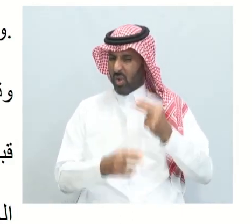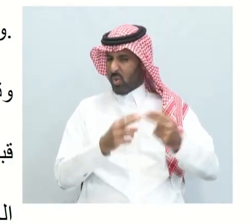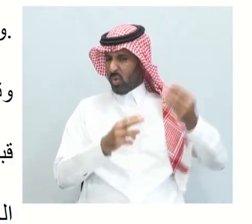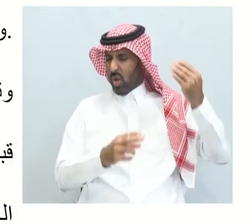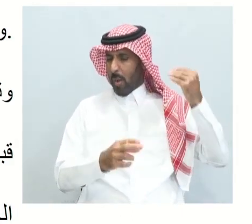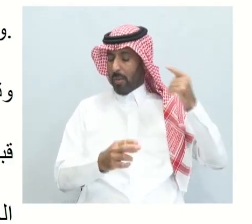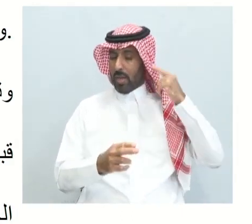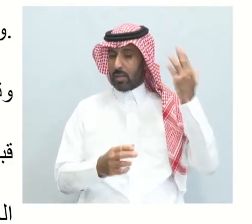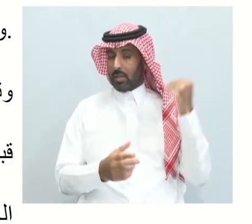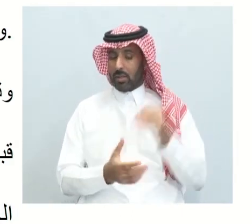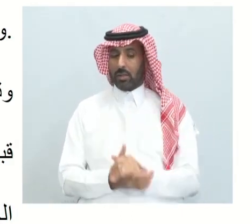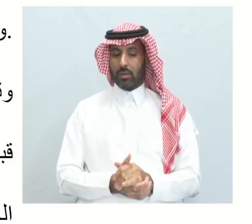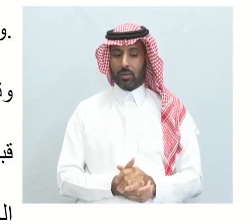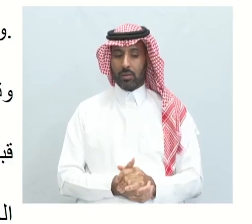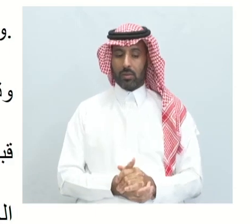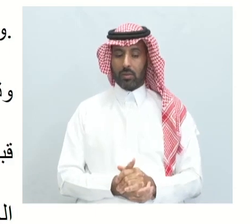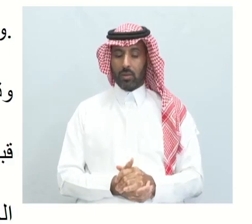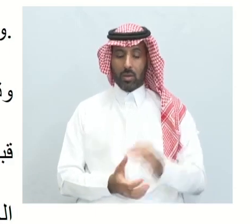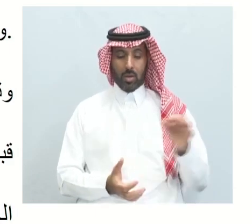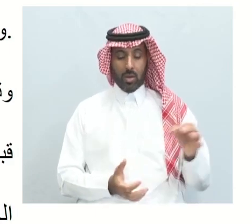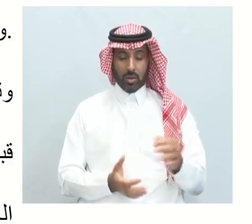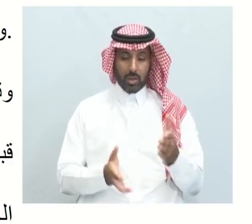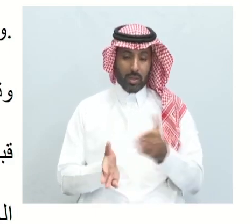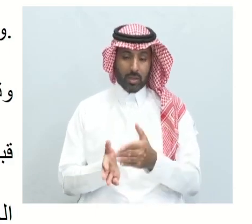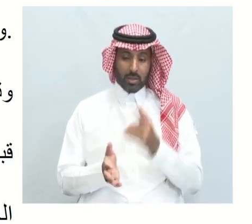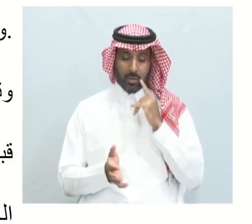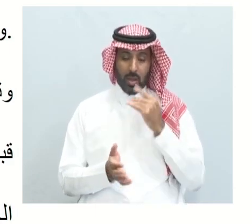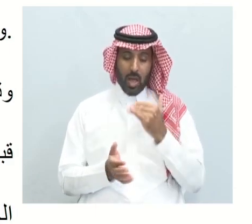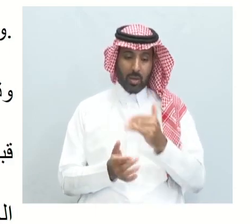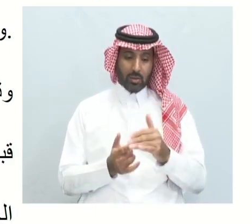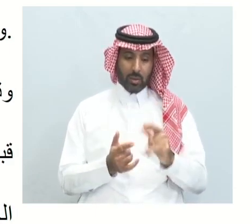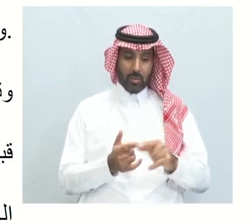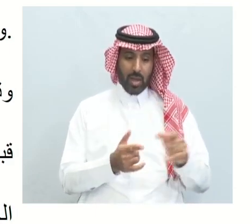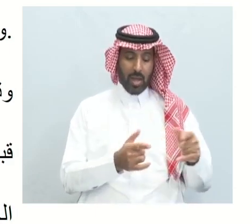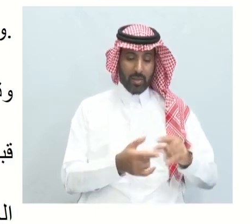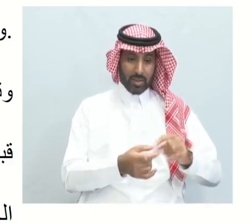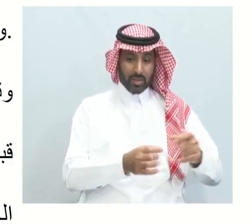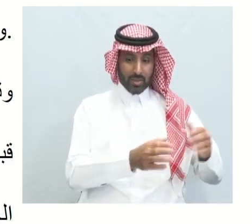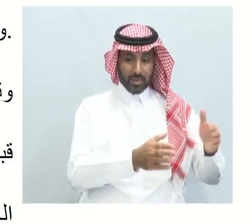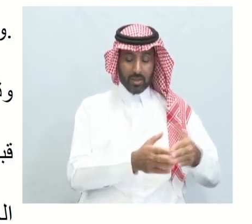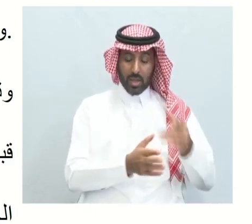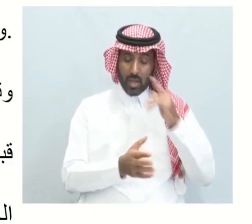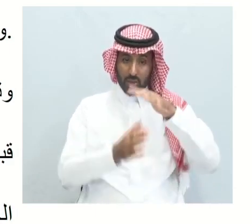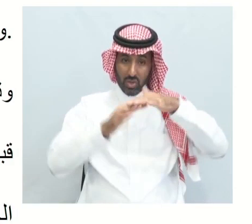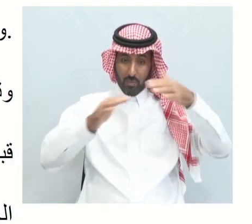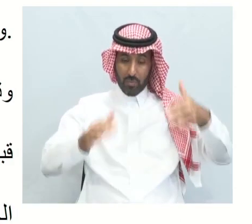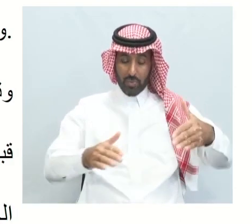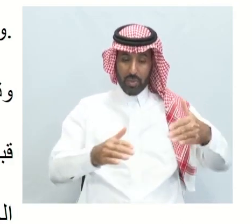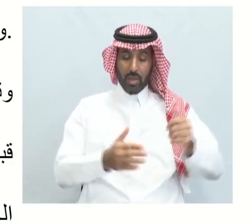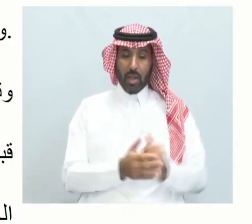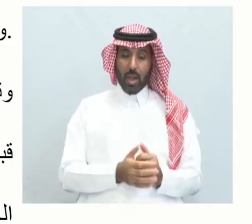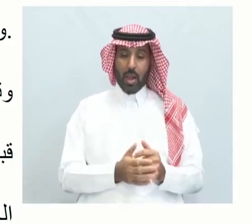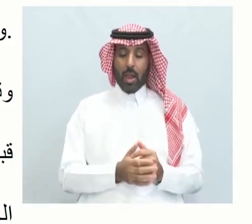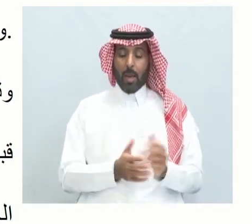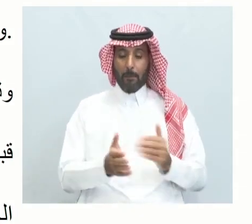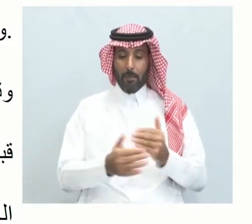قبل التاريخ ويقع القسم الاوسط من هذه السلسله الجبليه على بعد